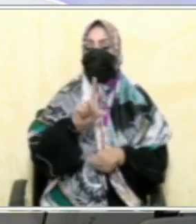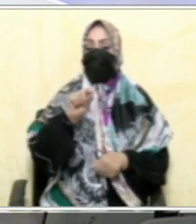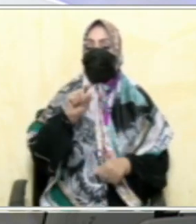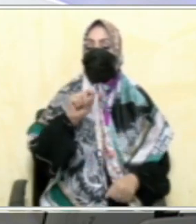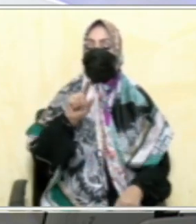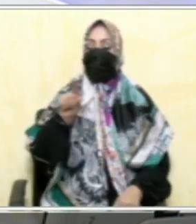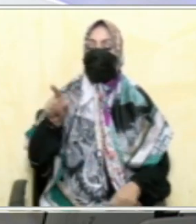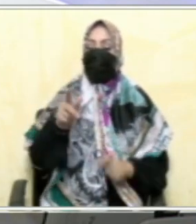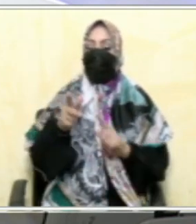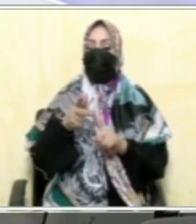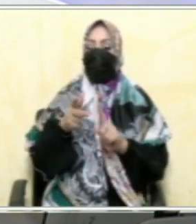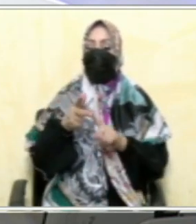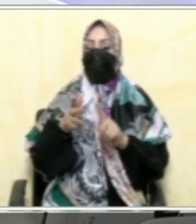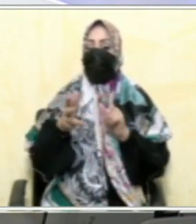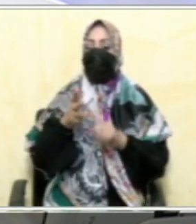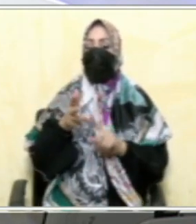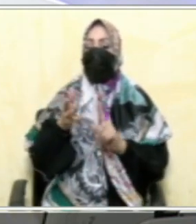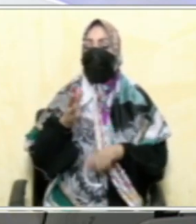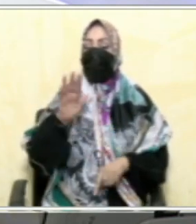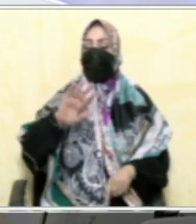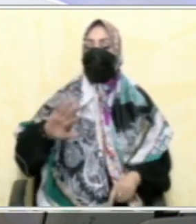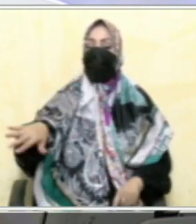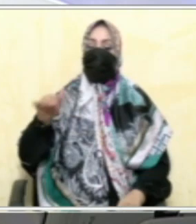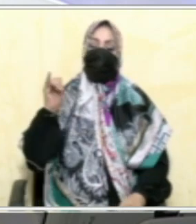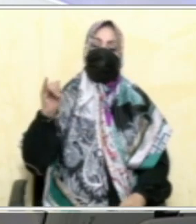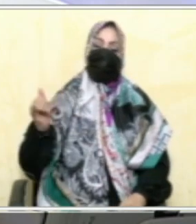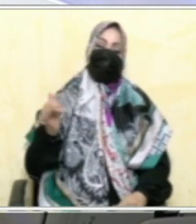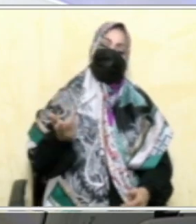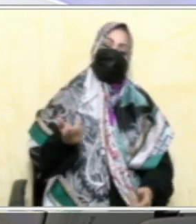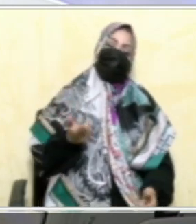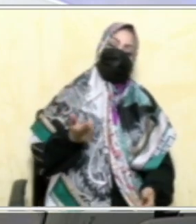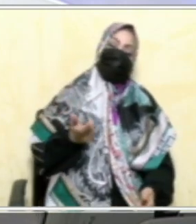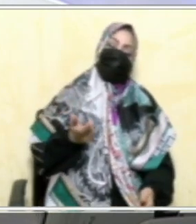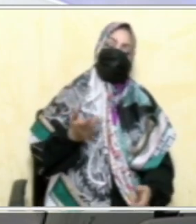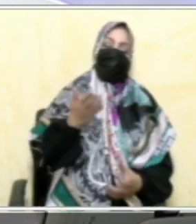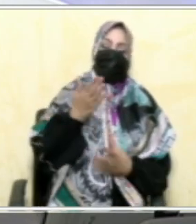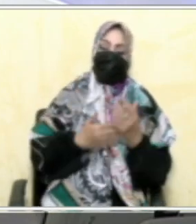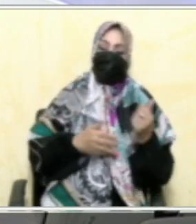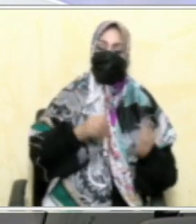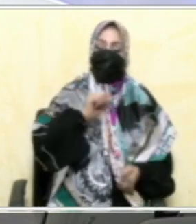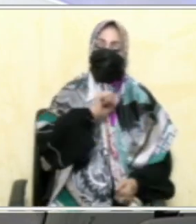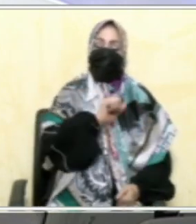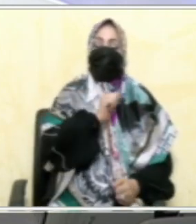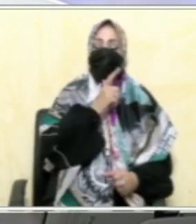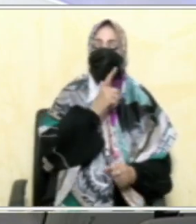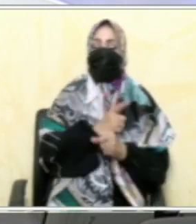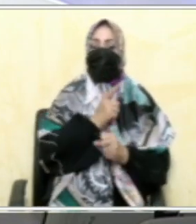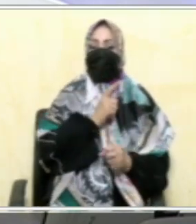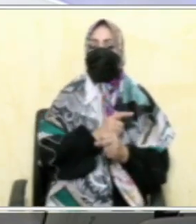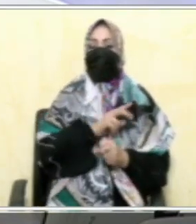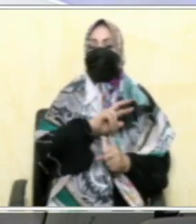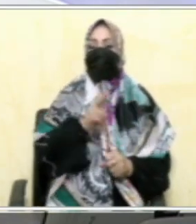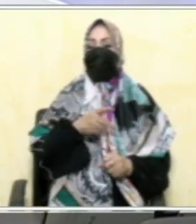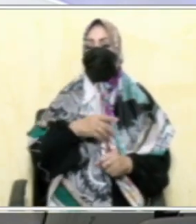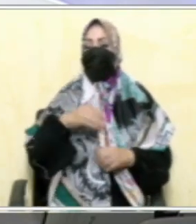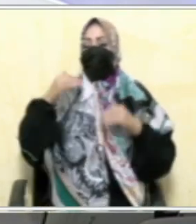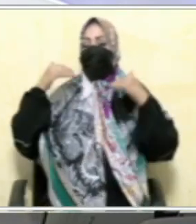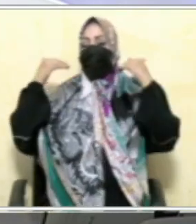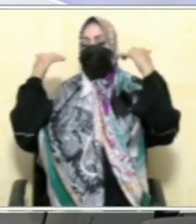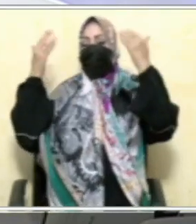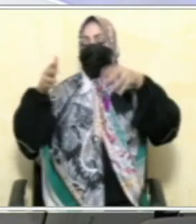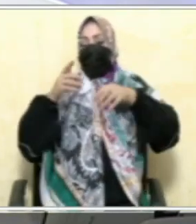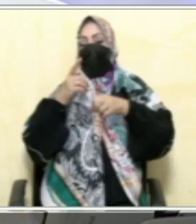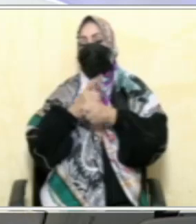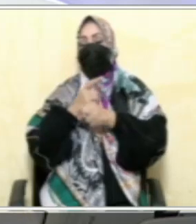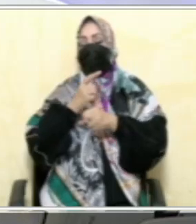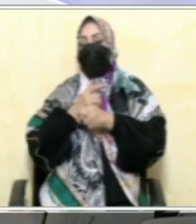ليس لهن معلمات في المدرسة؟ لماذا النشاطات والمهرجانات وهذه المناشط بصفة